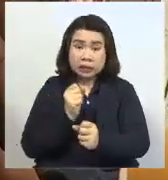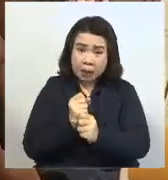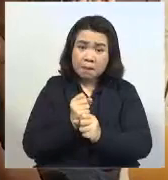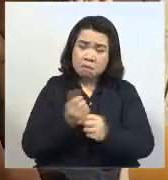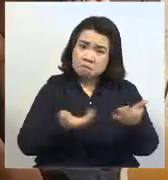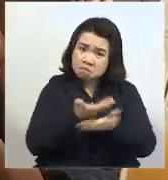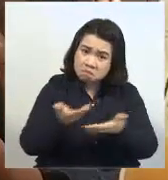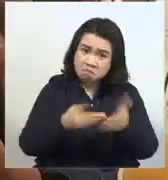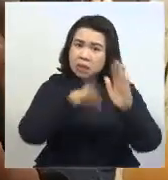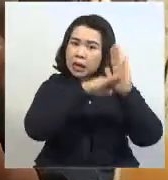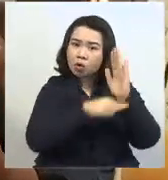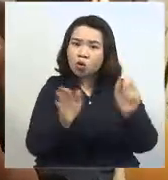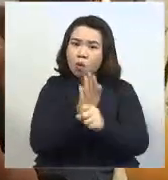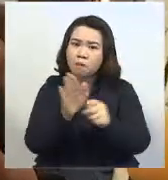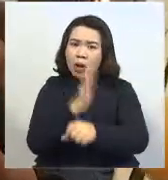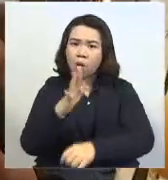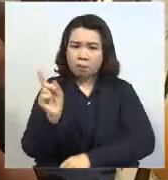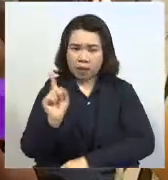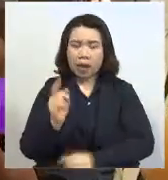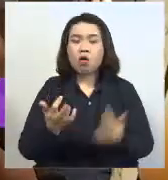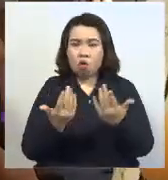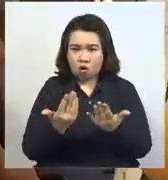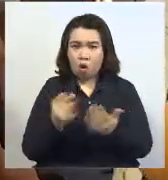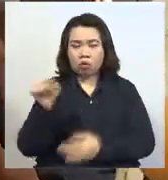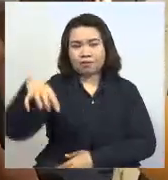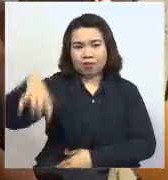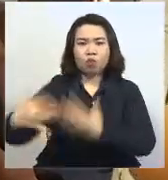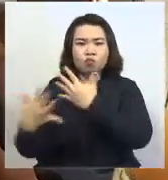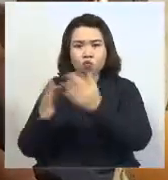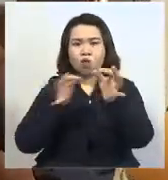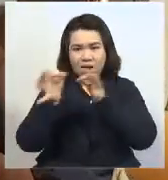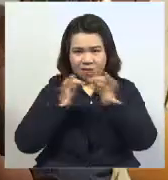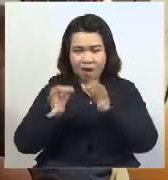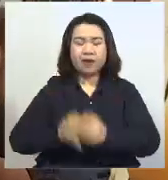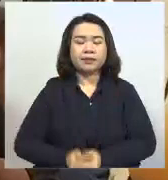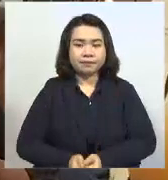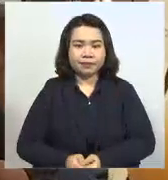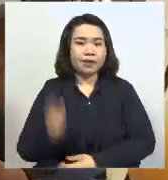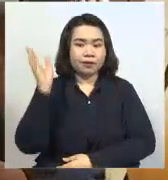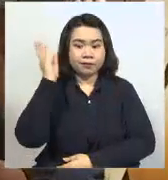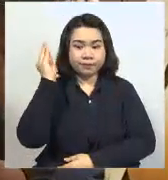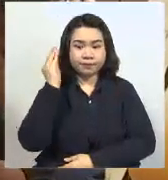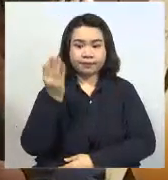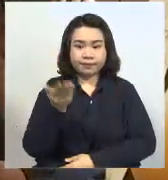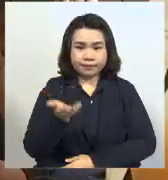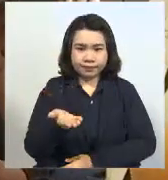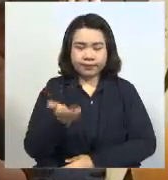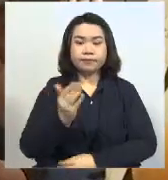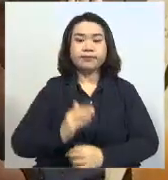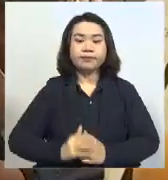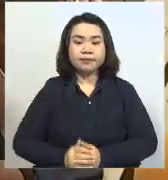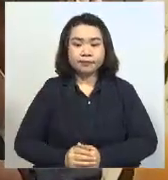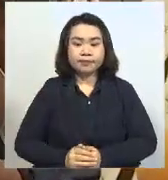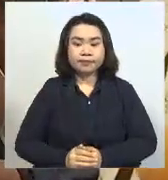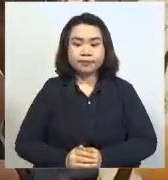ถ้วนหรือไม่อย่างไรซึ่งต้องรอการชี้แจงจากกรมราชทัณฑ์ก่อนฟังประเด็นนี้เพิ่มเติมจากทางรัฐมนตรีว่าการกระทรวง